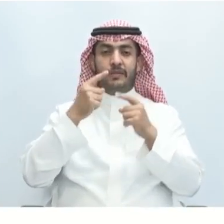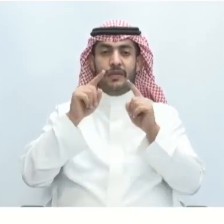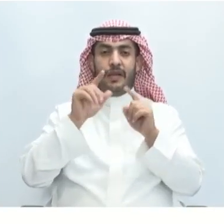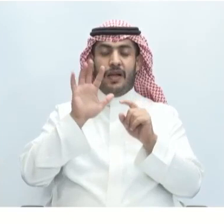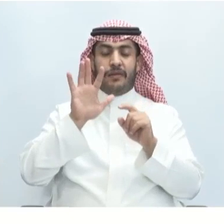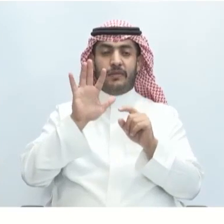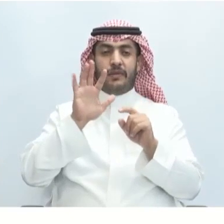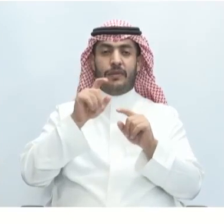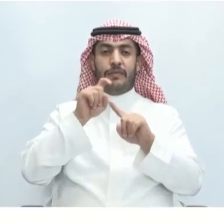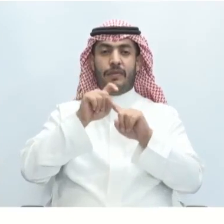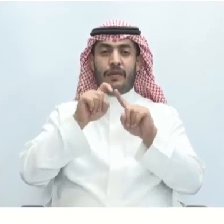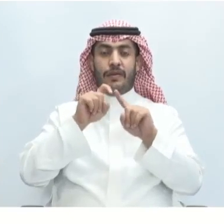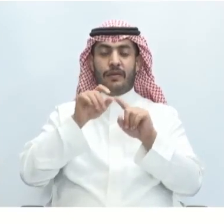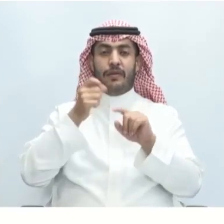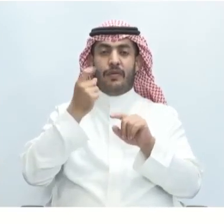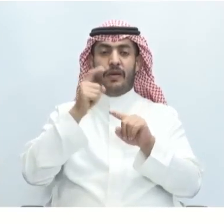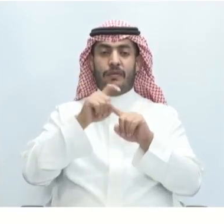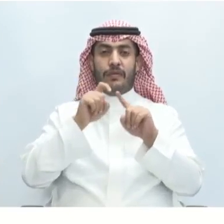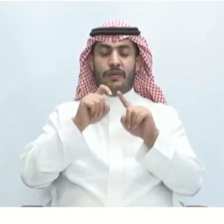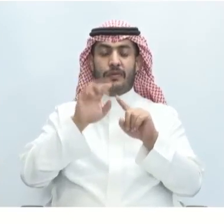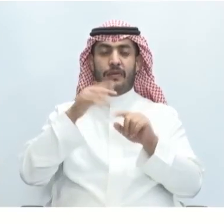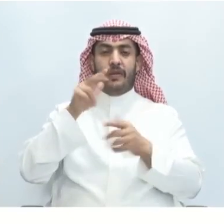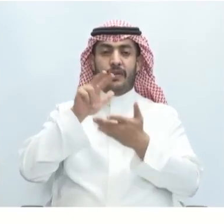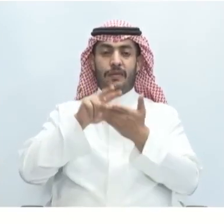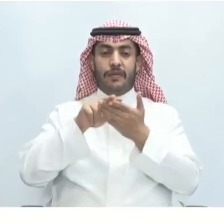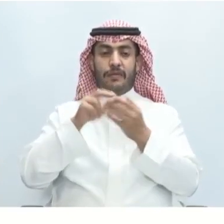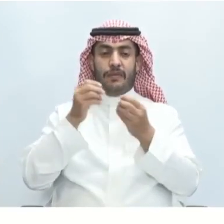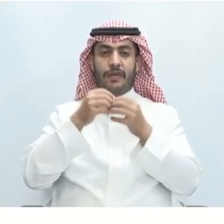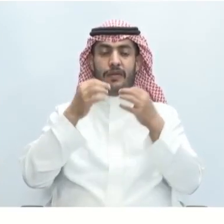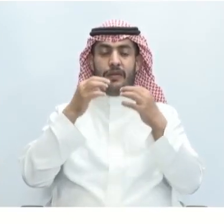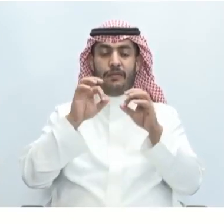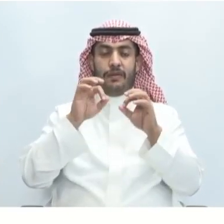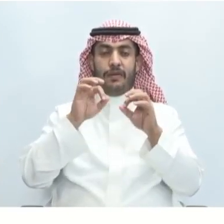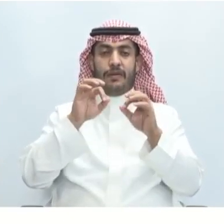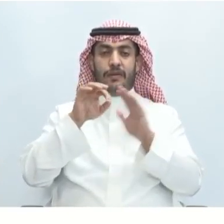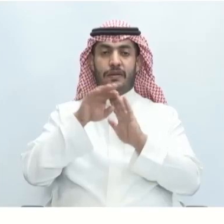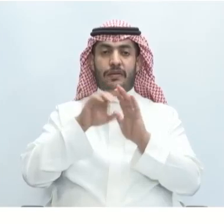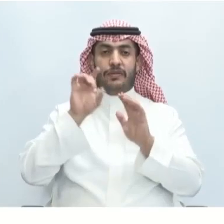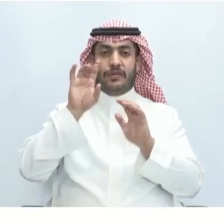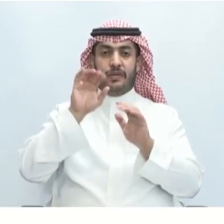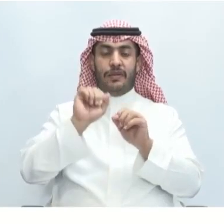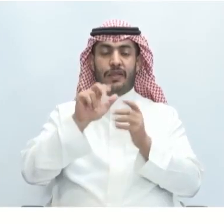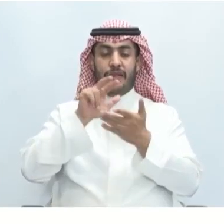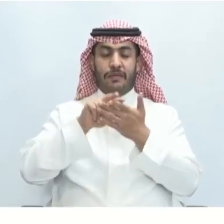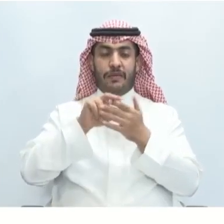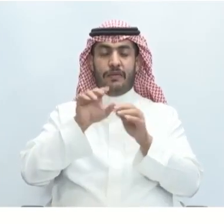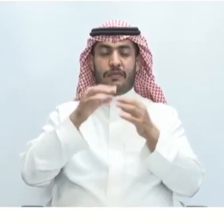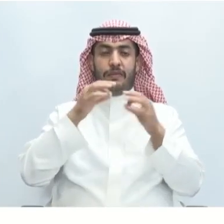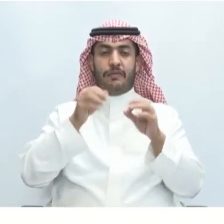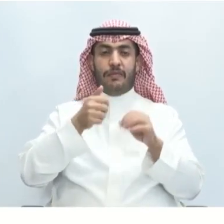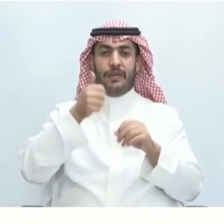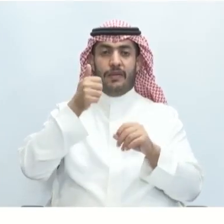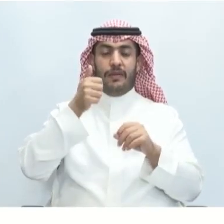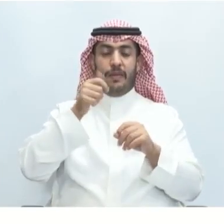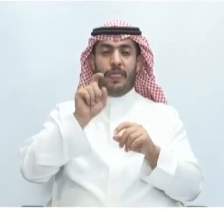هي خمسه بالمئه وغيرها الى واحد بالمئه وسنطبق ذلك لكي تتضح لنا باذن الله اثناء التطبيق كل ذلك من خلال